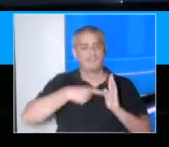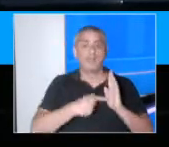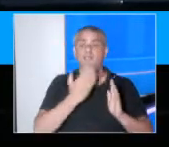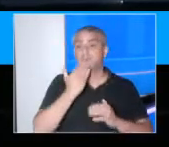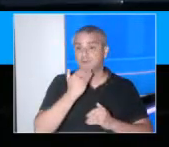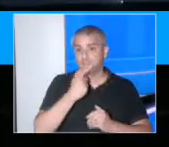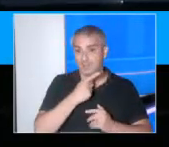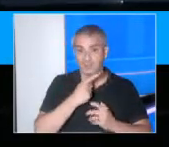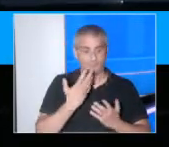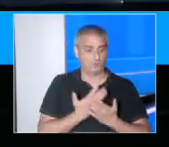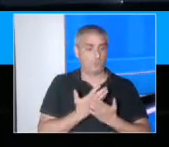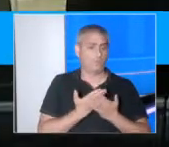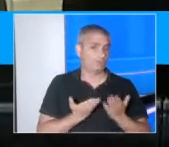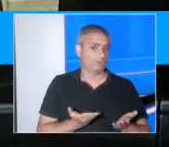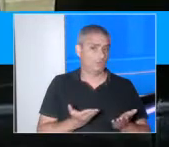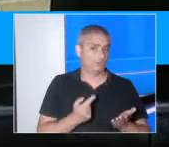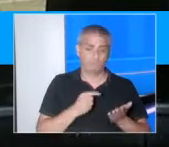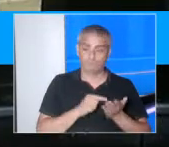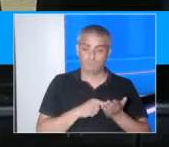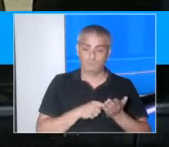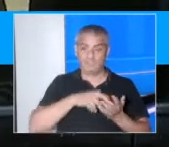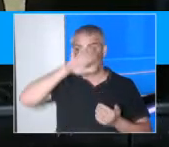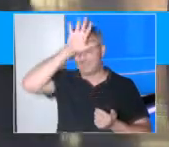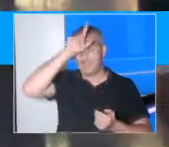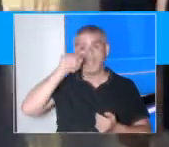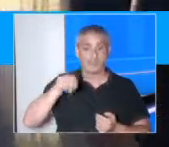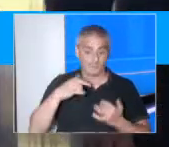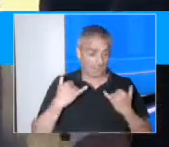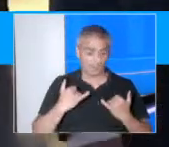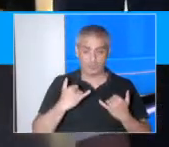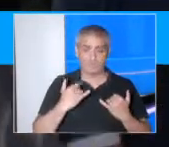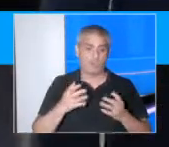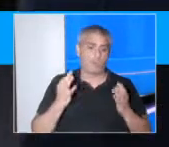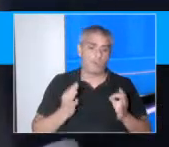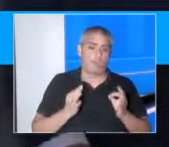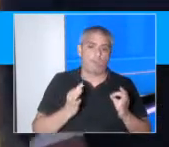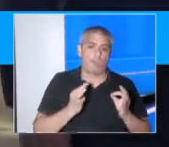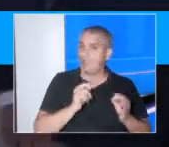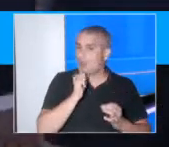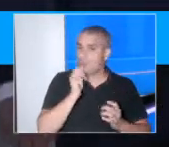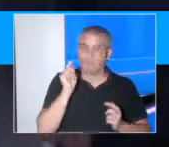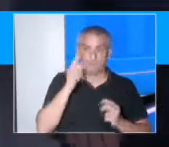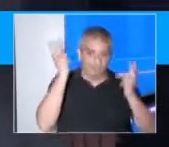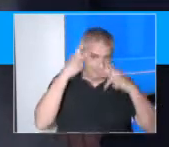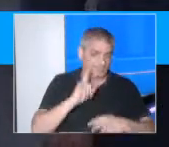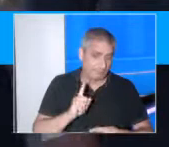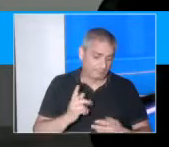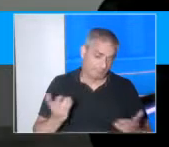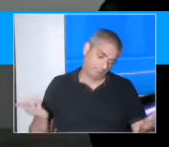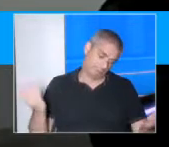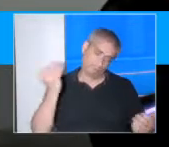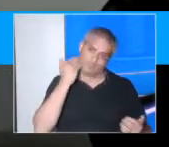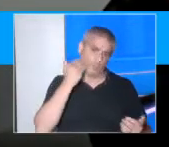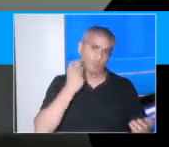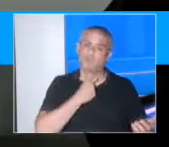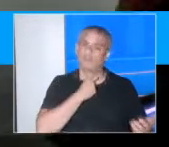ישראל בפני העובדה הזאת. מכיוון שהאיראנים כרגע גוררים רגליים ולא מוכנים להגיע להסכם, אז לאמריקאים